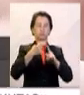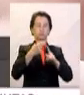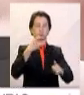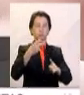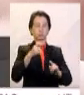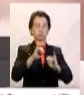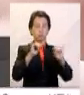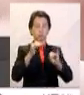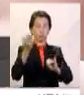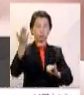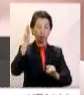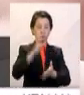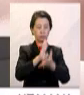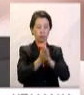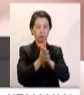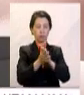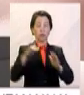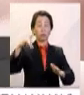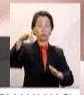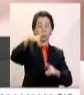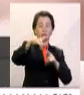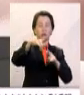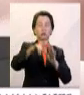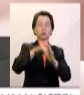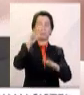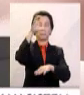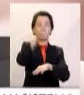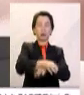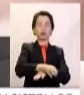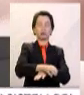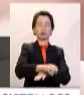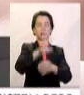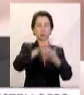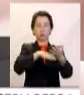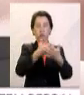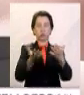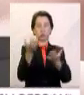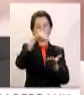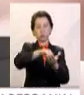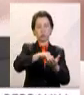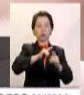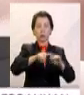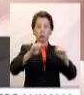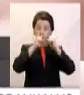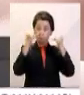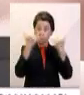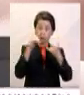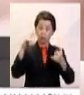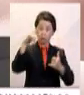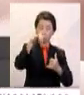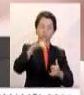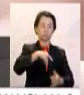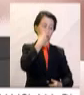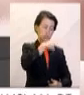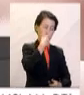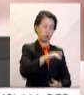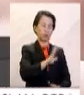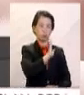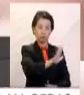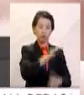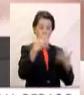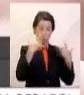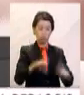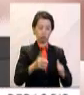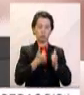Isnin lepas, dan ini menyebabkan penerbangan berkenaan terpaksa dijadual semula. Bagaimanapun, syarikat penerbangan itu menegaskan mereka